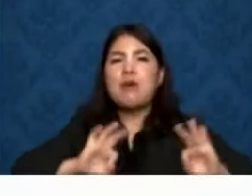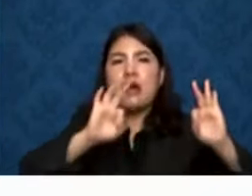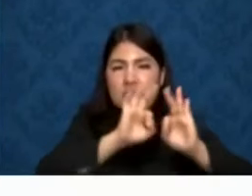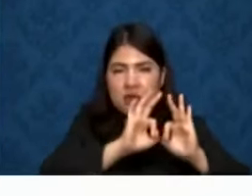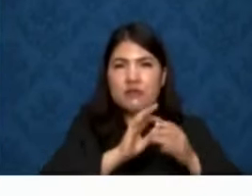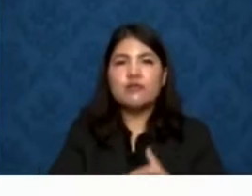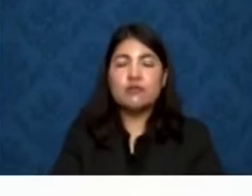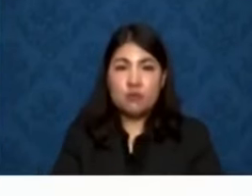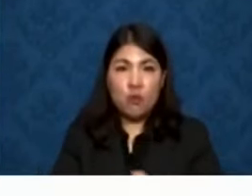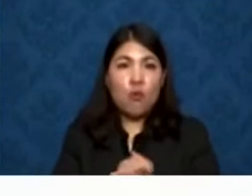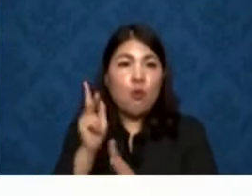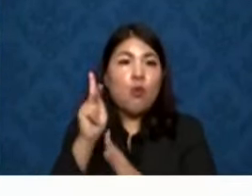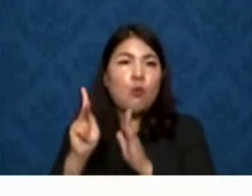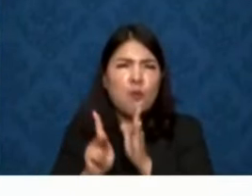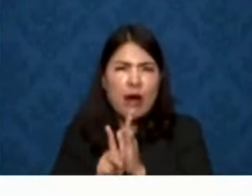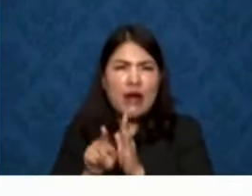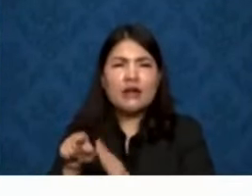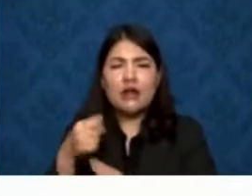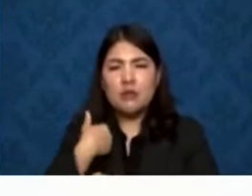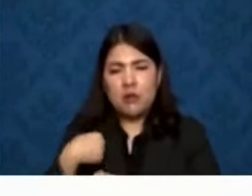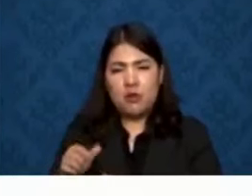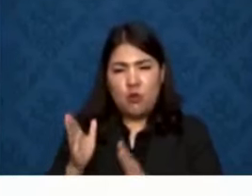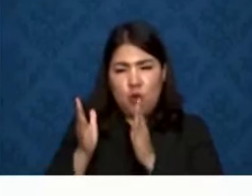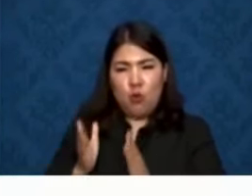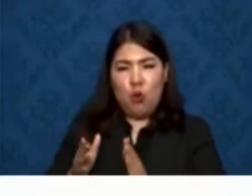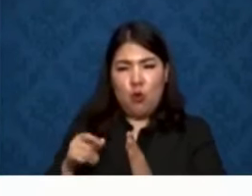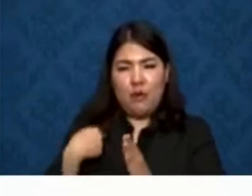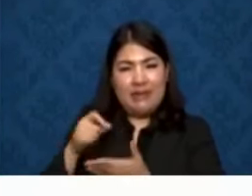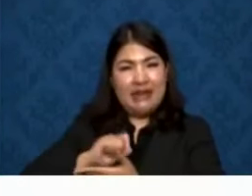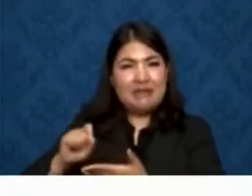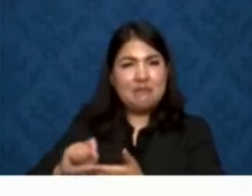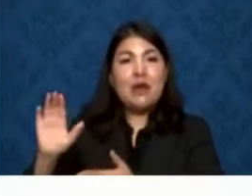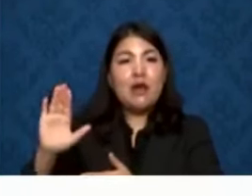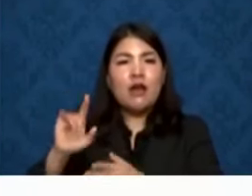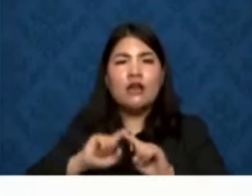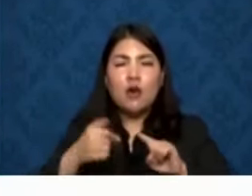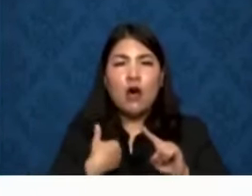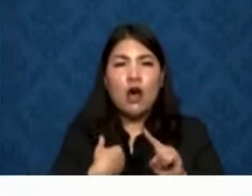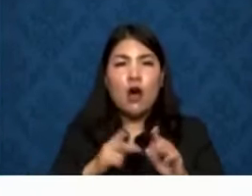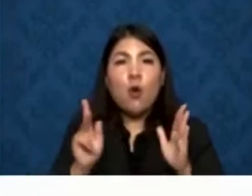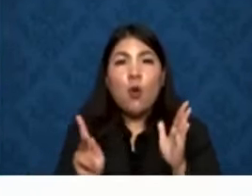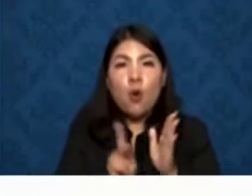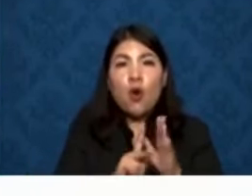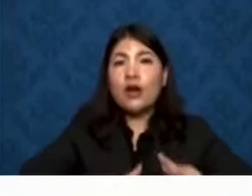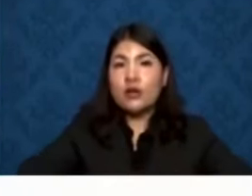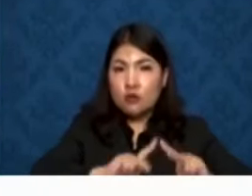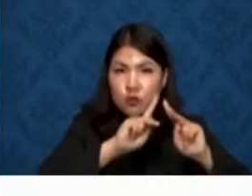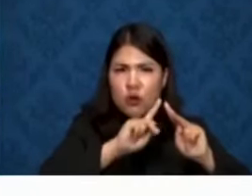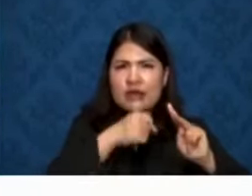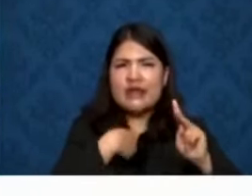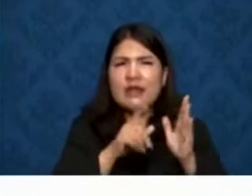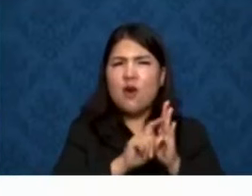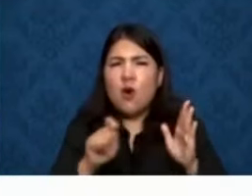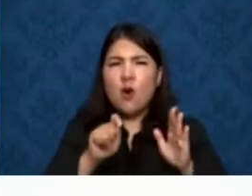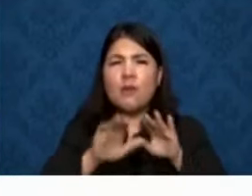หมายแม้แต่ท่านจุรินทร์อาจจะไม่ใช่เป็นผู้ออกแต่กฎกระทรวงที่ออกเมื่อปี